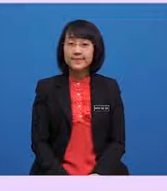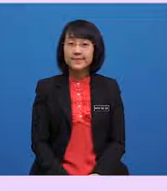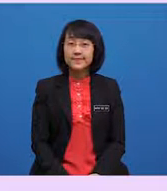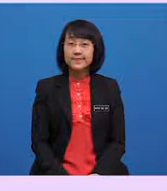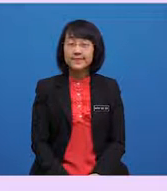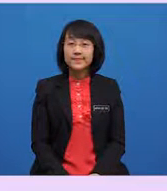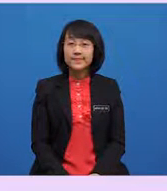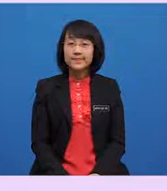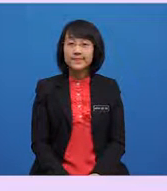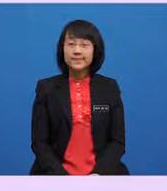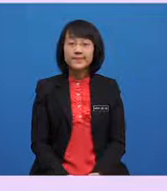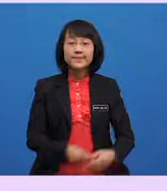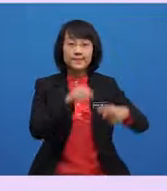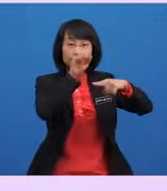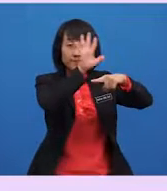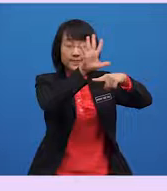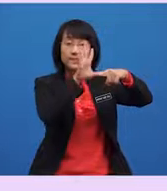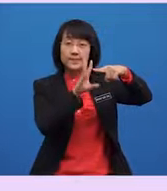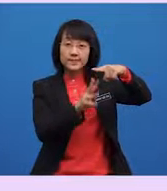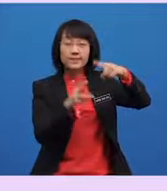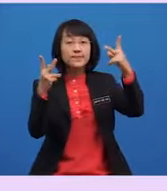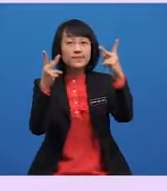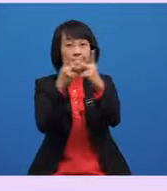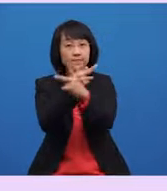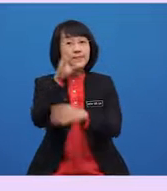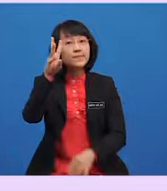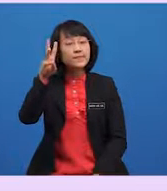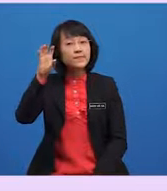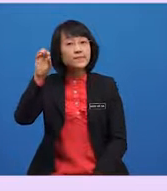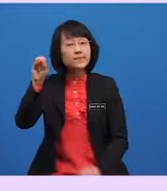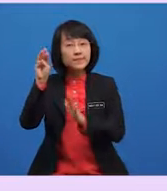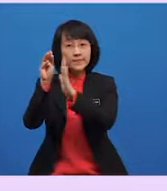5/6 jam darab 60 minit.